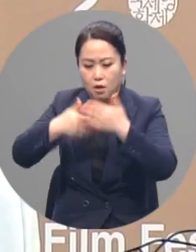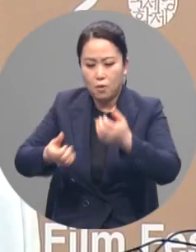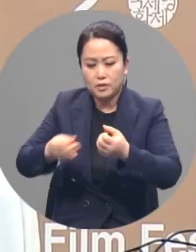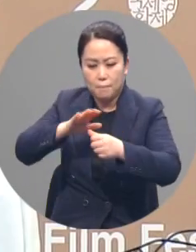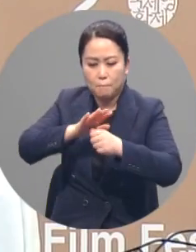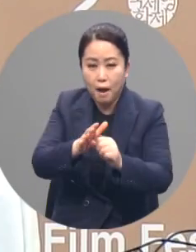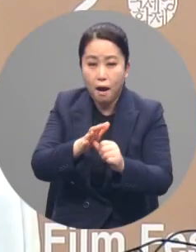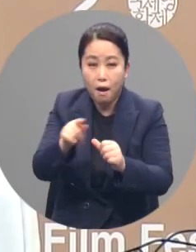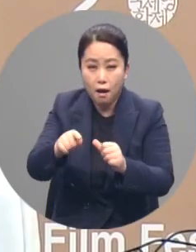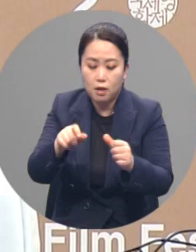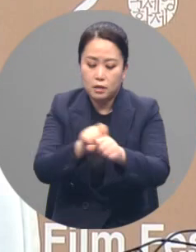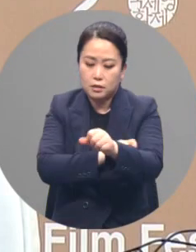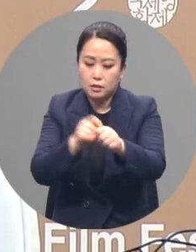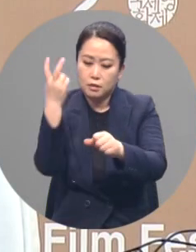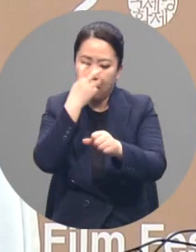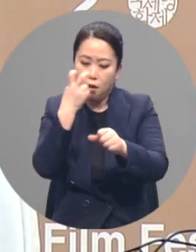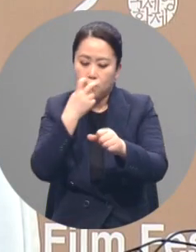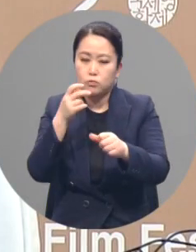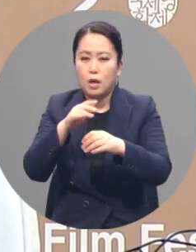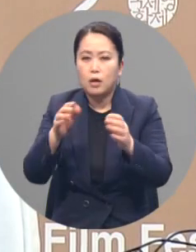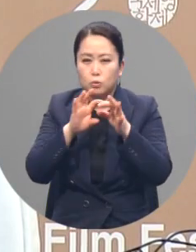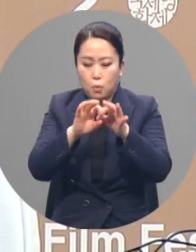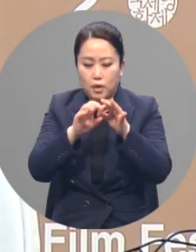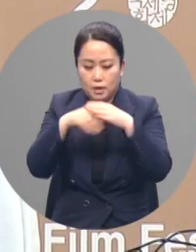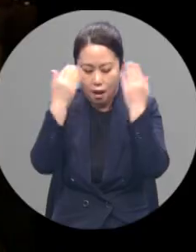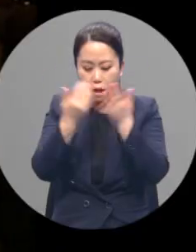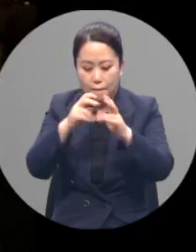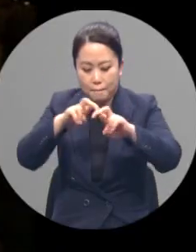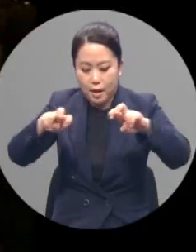수사를 통해 전부 밝혀져야 한다고 밝히기도 했습니다.